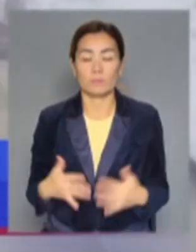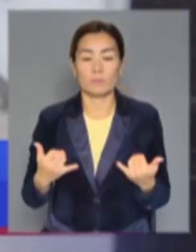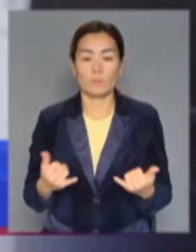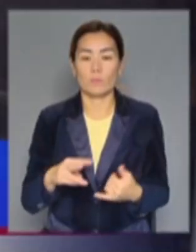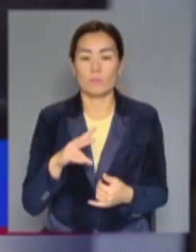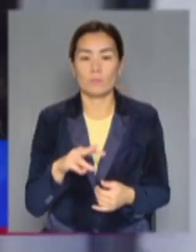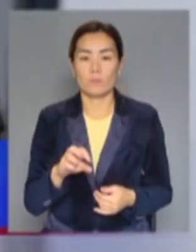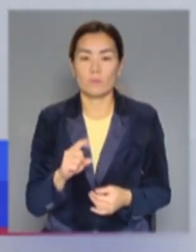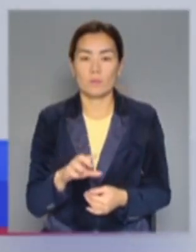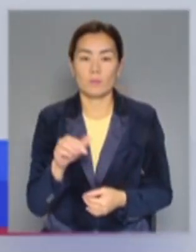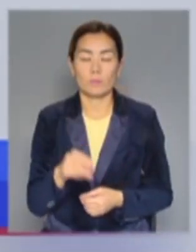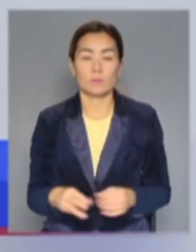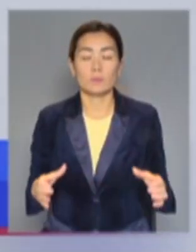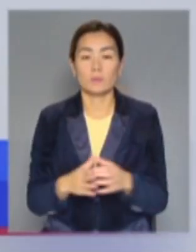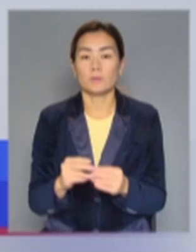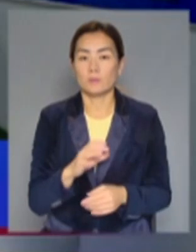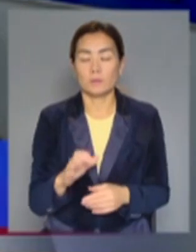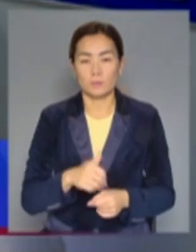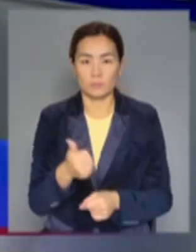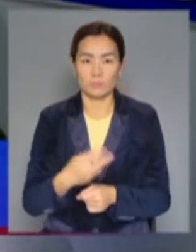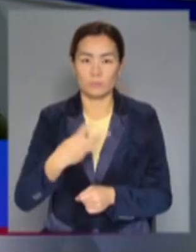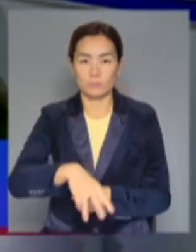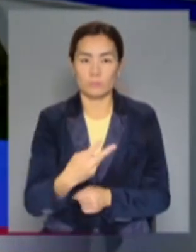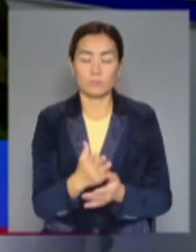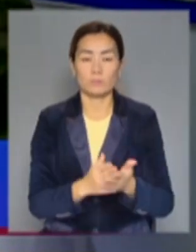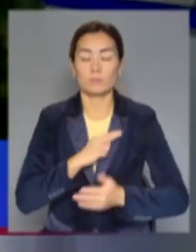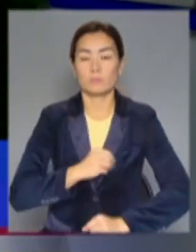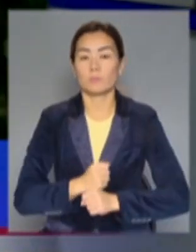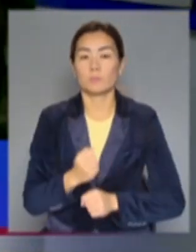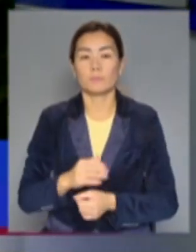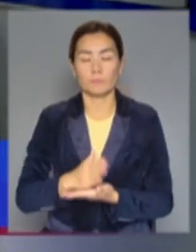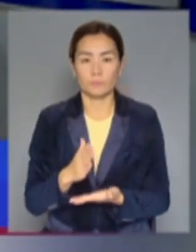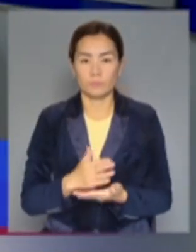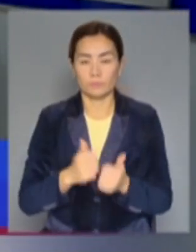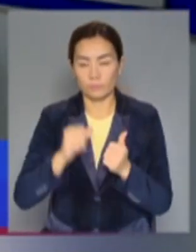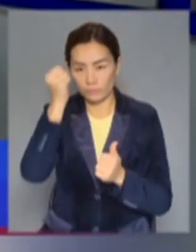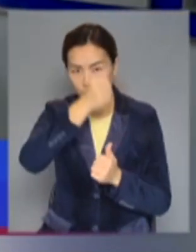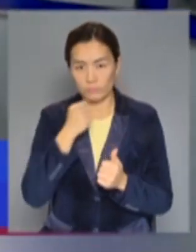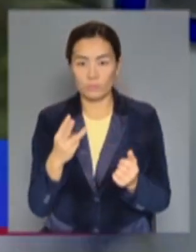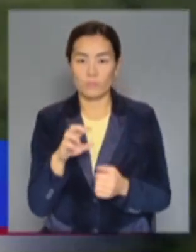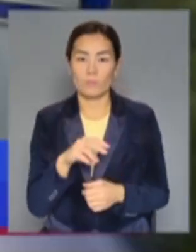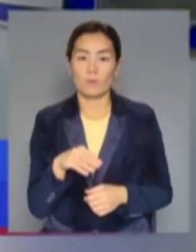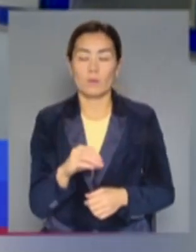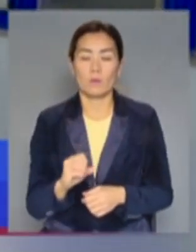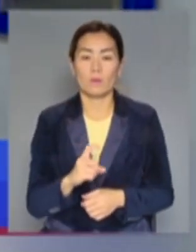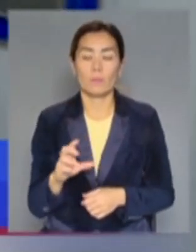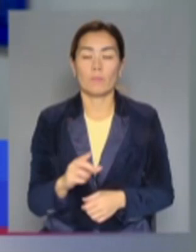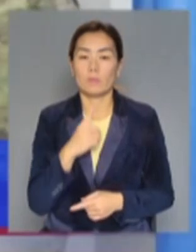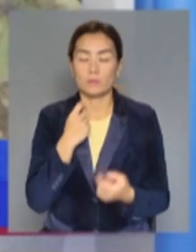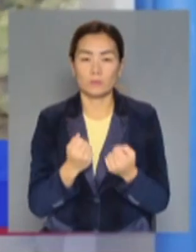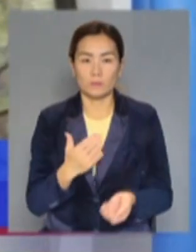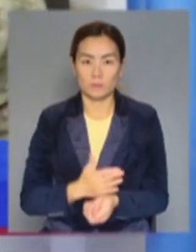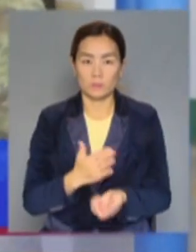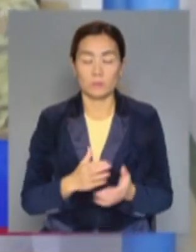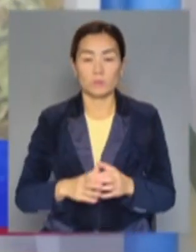Бүгінде Махамбет аудандық төтенше жағдайлар бөлімінде 32 қызметкер жұмыс істейді. Жыл сайын материалдық техникалық база нығайып